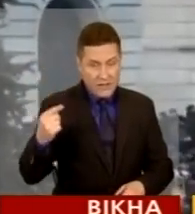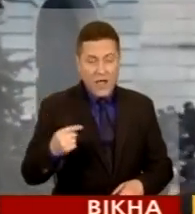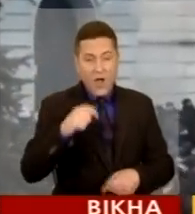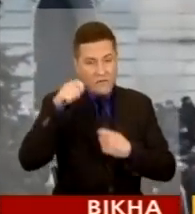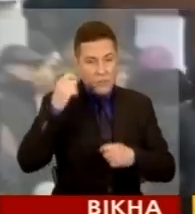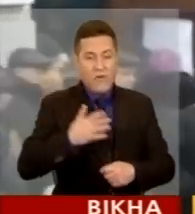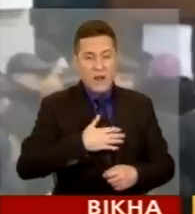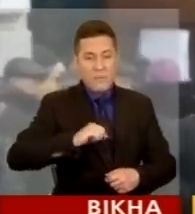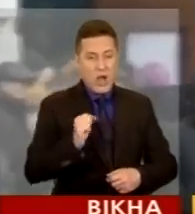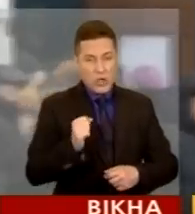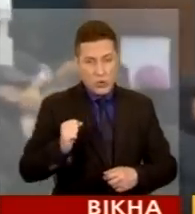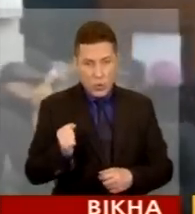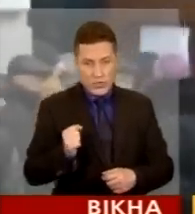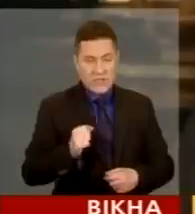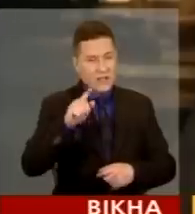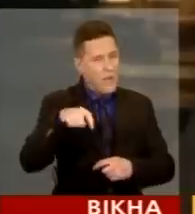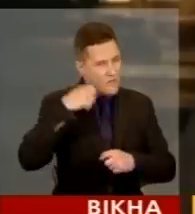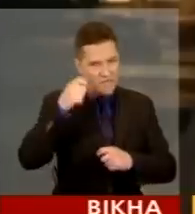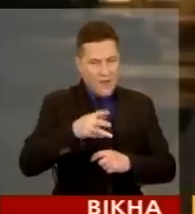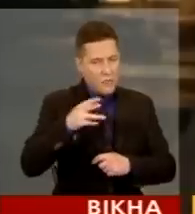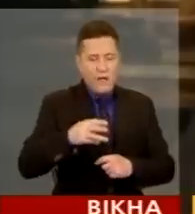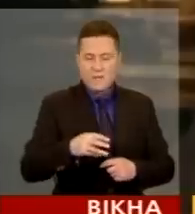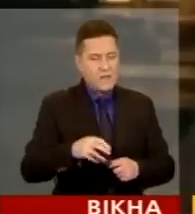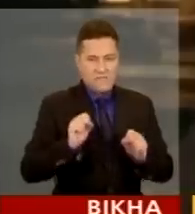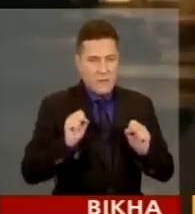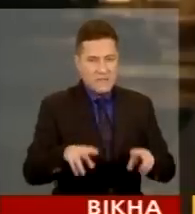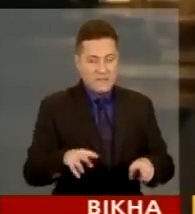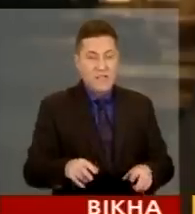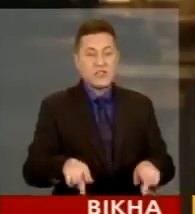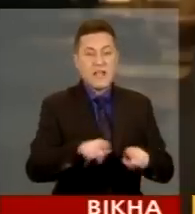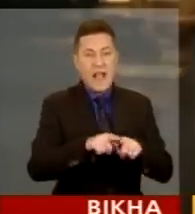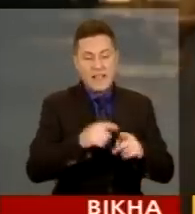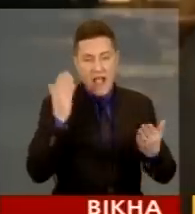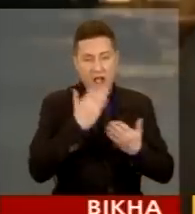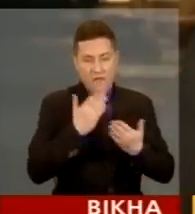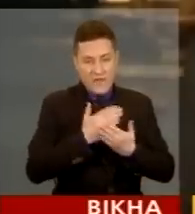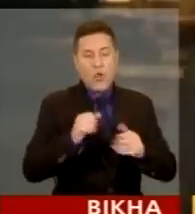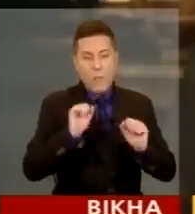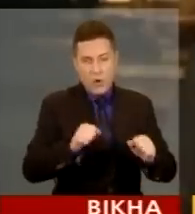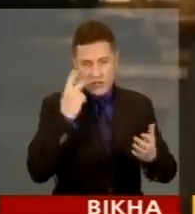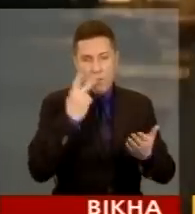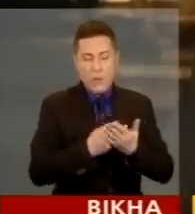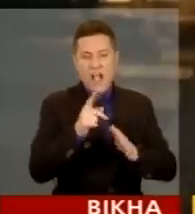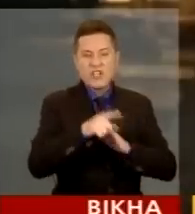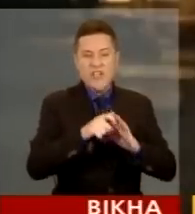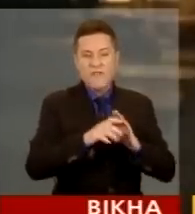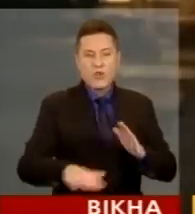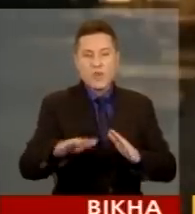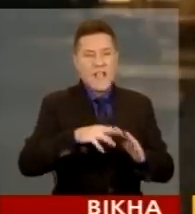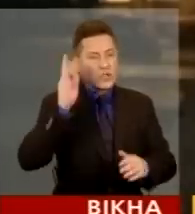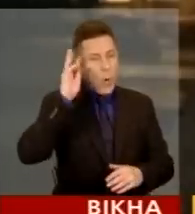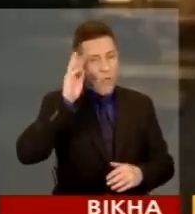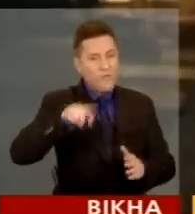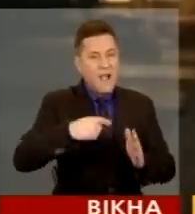прошу вибачення, але там фільмувати зараз дуже небезпечно. Тож, таке саме відео можна зараз, може таку картинку побачити і в Донецьку, в Макіївці,